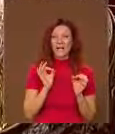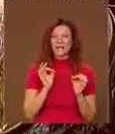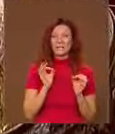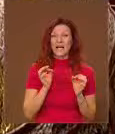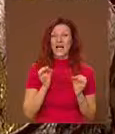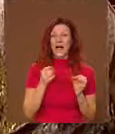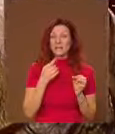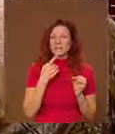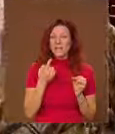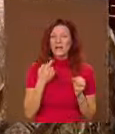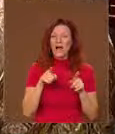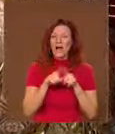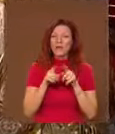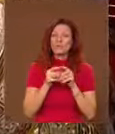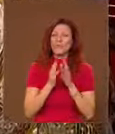просителна,